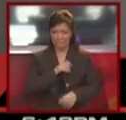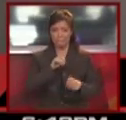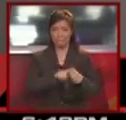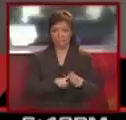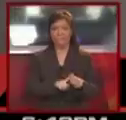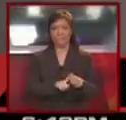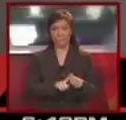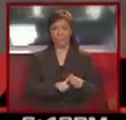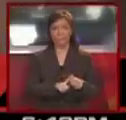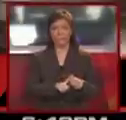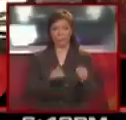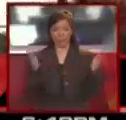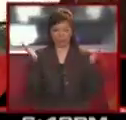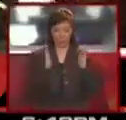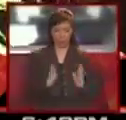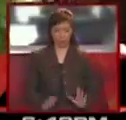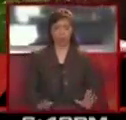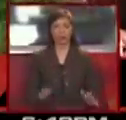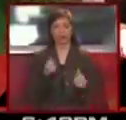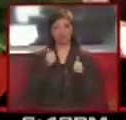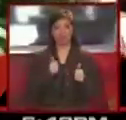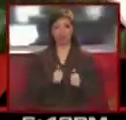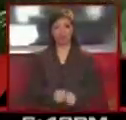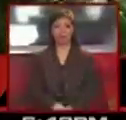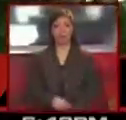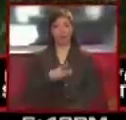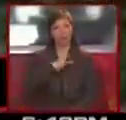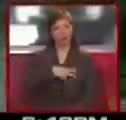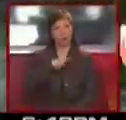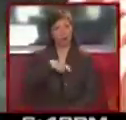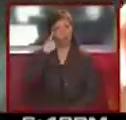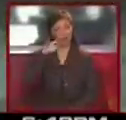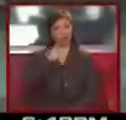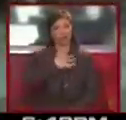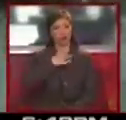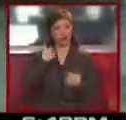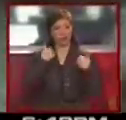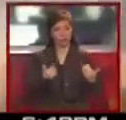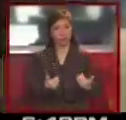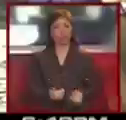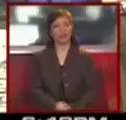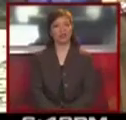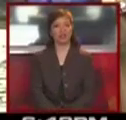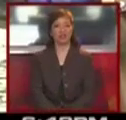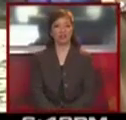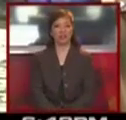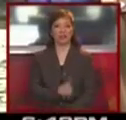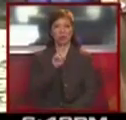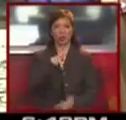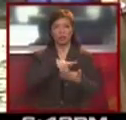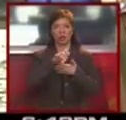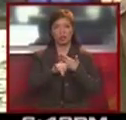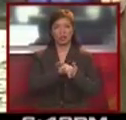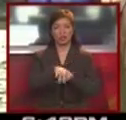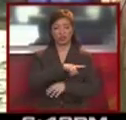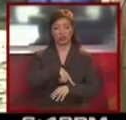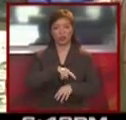niya. Wish na lang daw ni Eula para sa kanyang birthday. May isang project kaming nagawa na alam